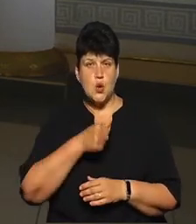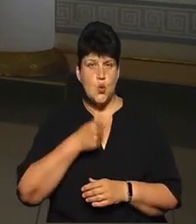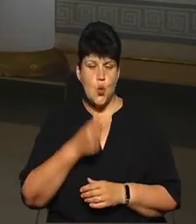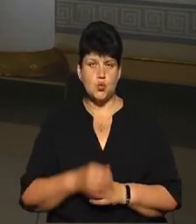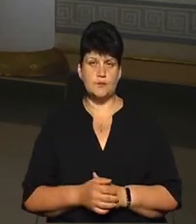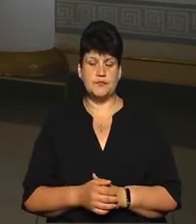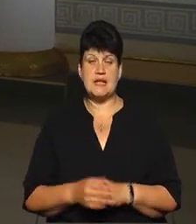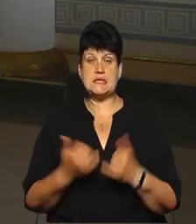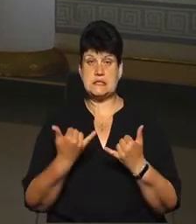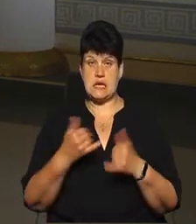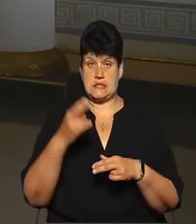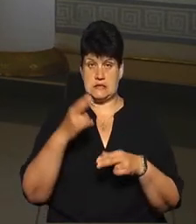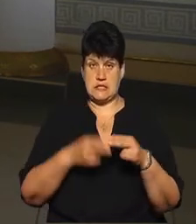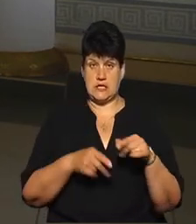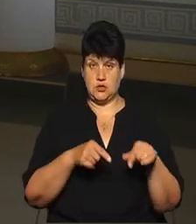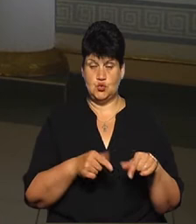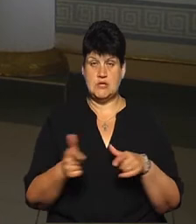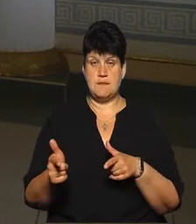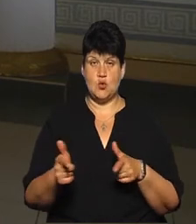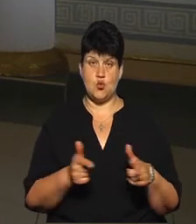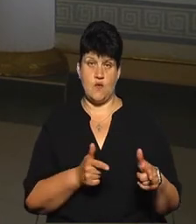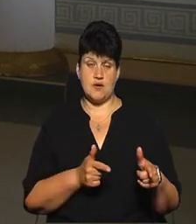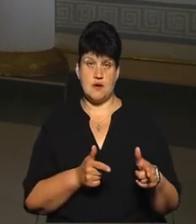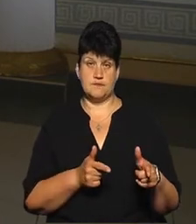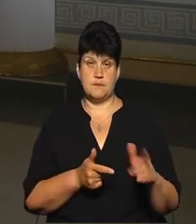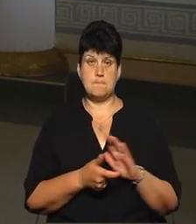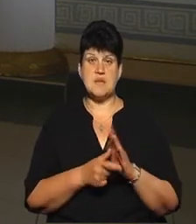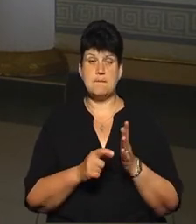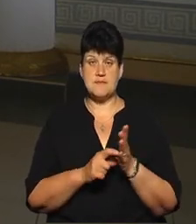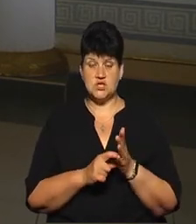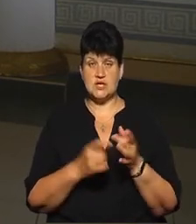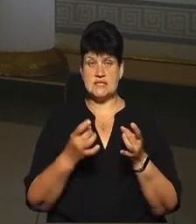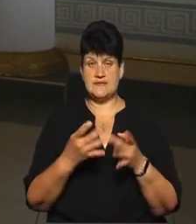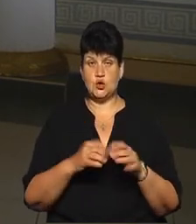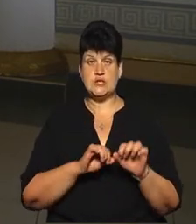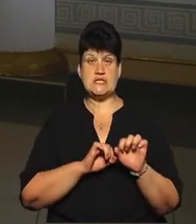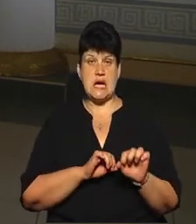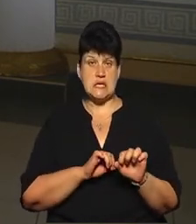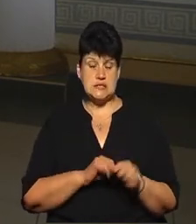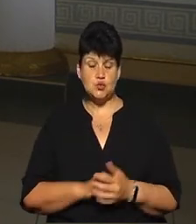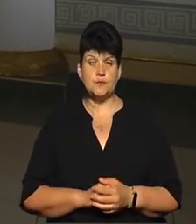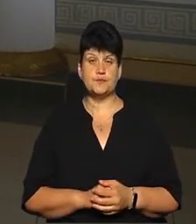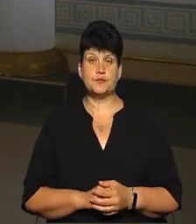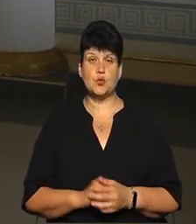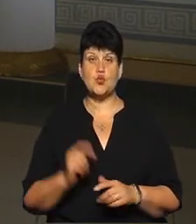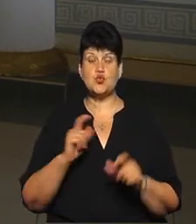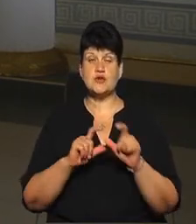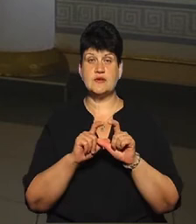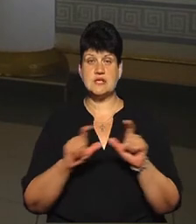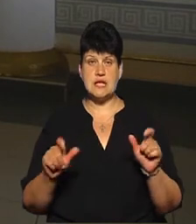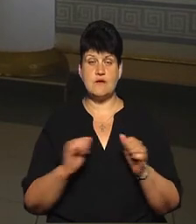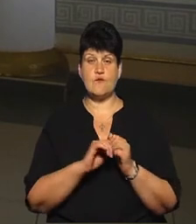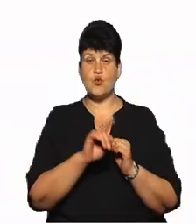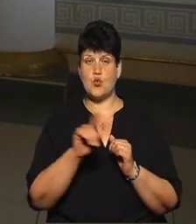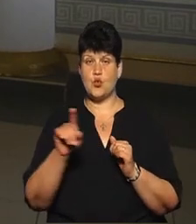Зараз закінчується підготовка приміщень цивільного захисту в університеті в кожному